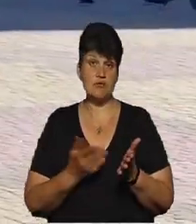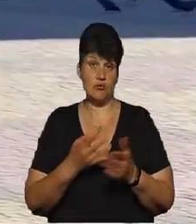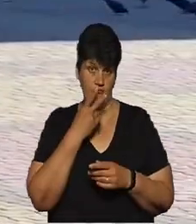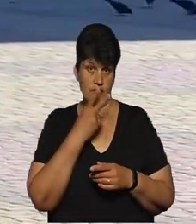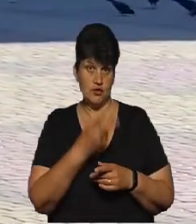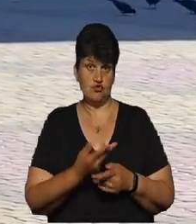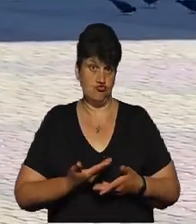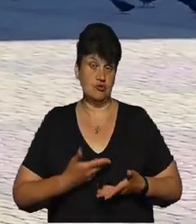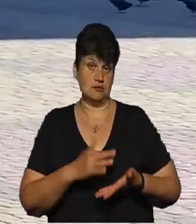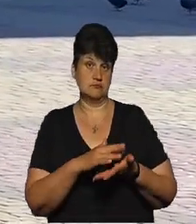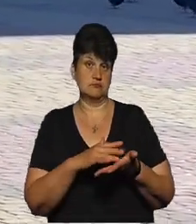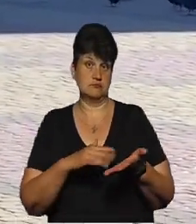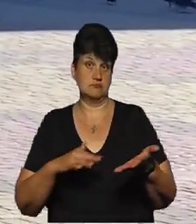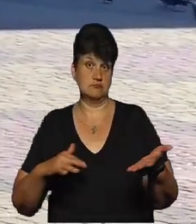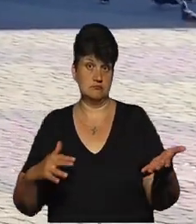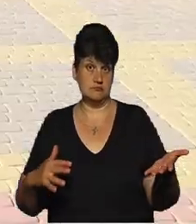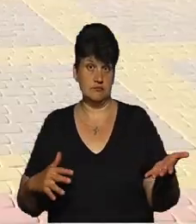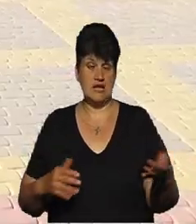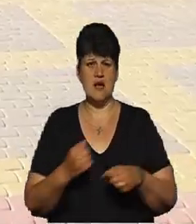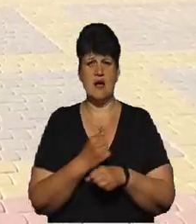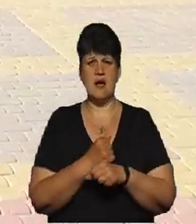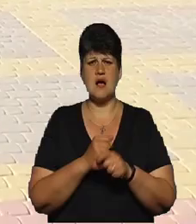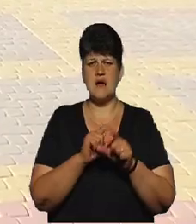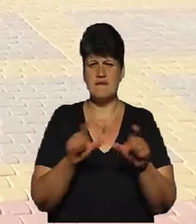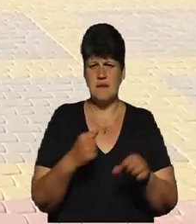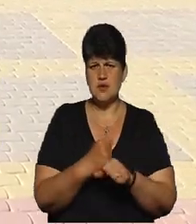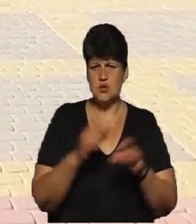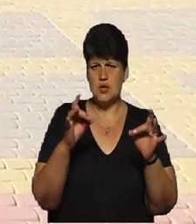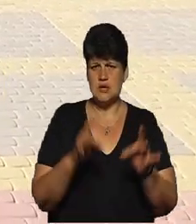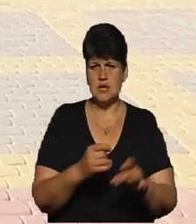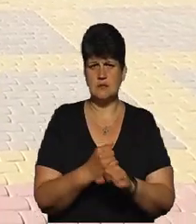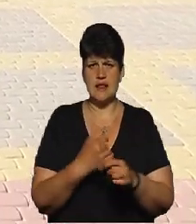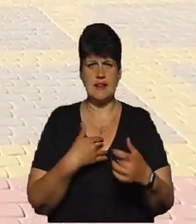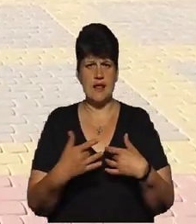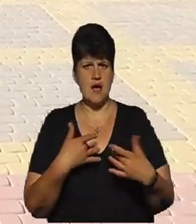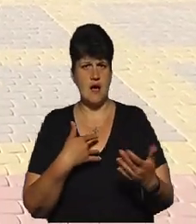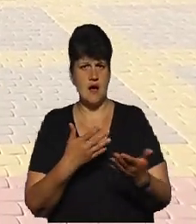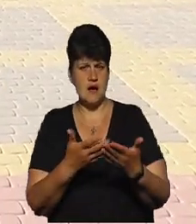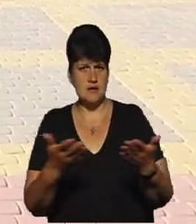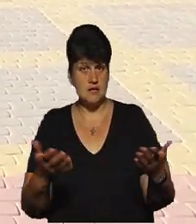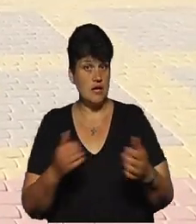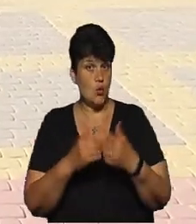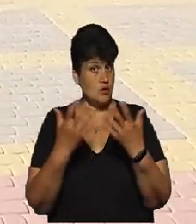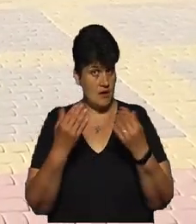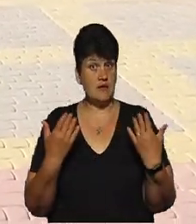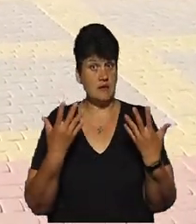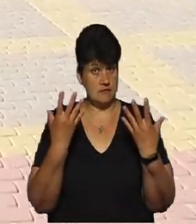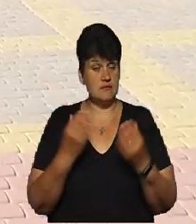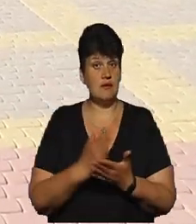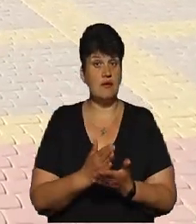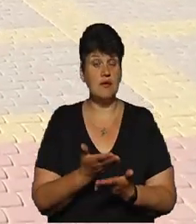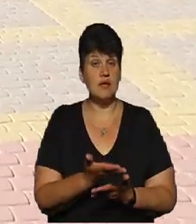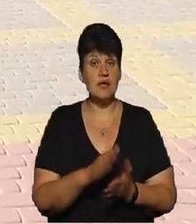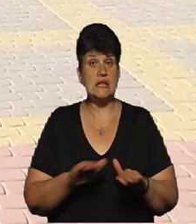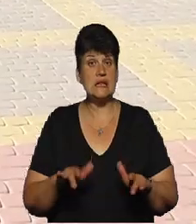триває. От воно продовжується. Кафе працюють, ресторани працюють, он театр, вистави. Ну не кожен день, а по вихідним є. Діти на